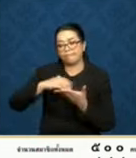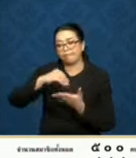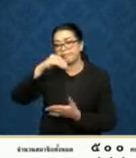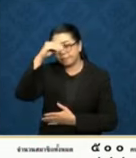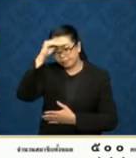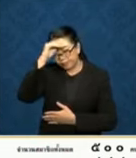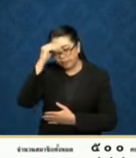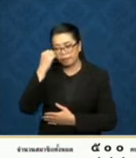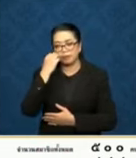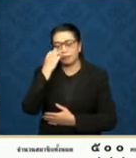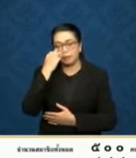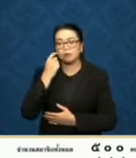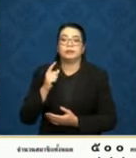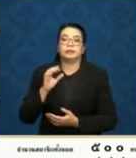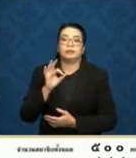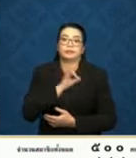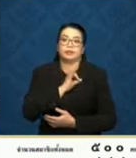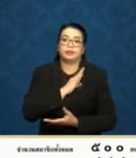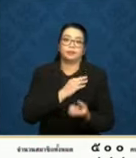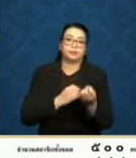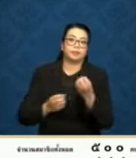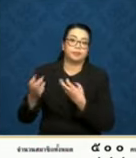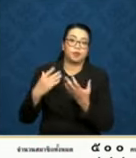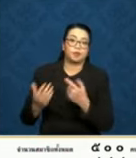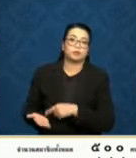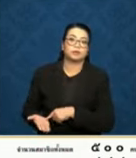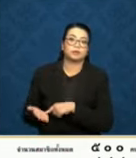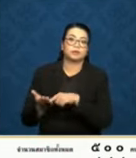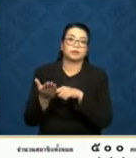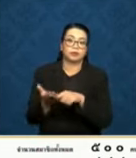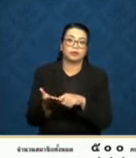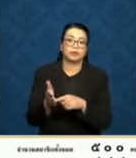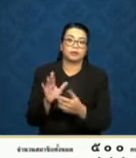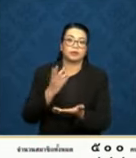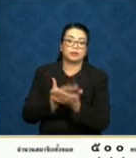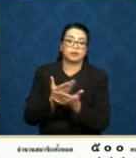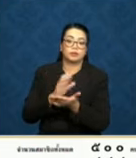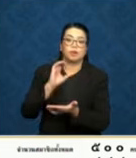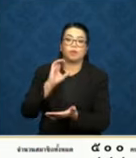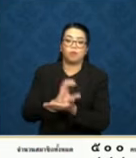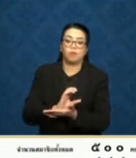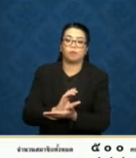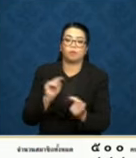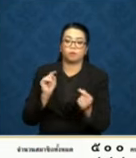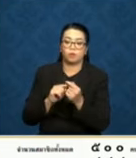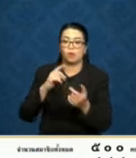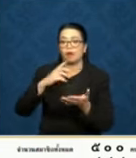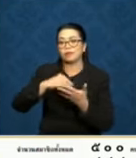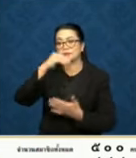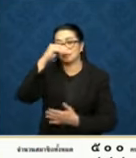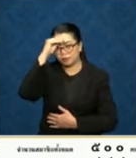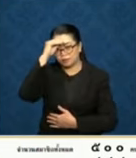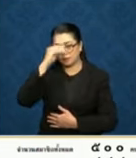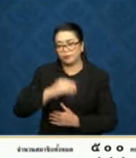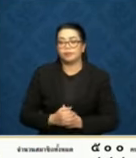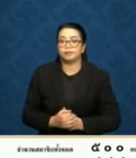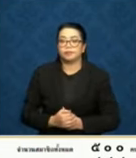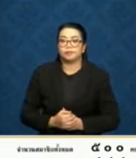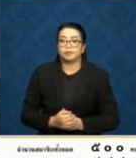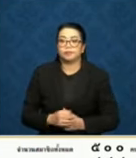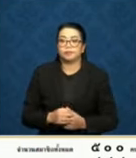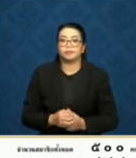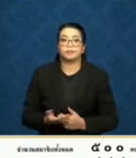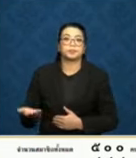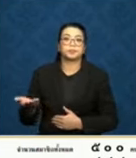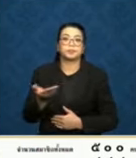ชิกหลายท่านของภคiten ใไทย้นำเสนอใการณภธิตรายใงบประมาณในปีนี้ผมได้ฟงเพสมาชิกครับ